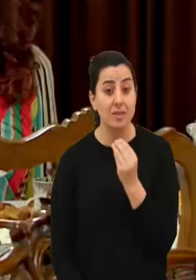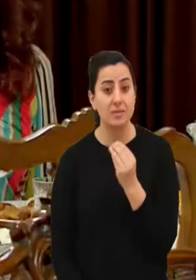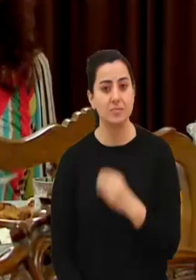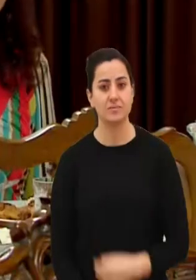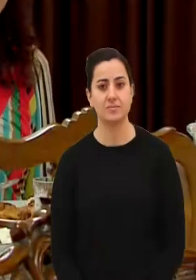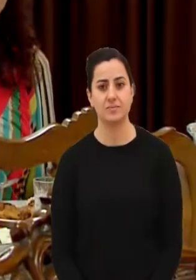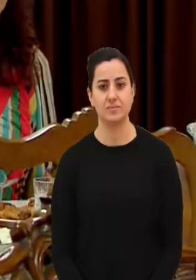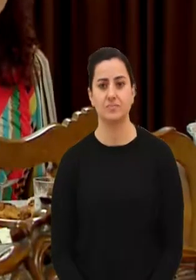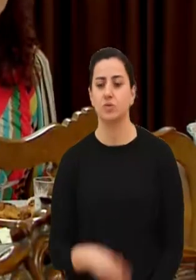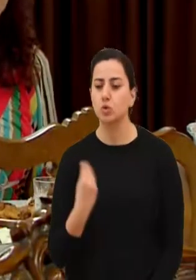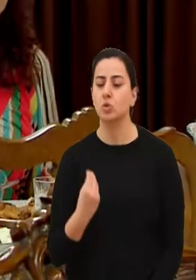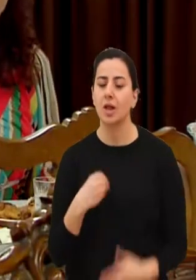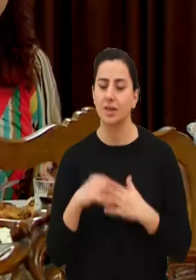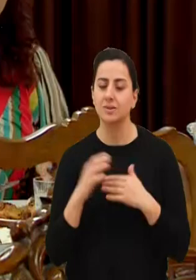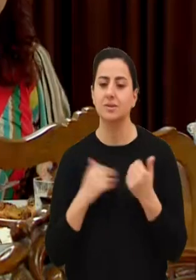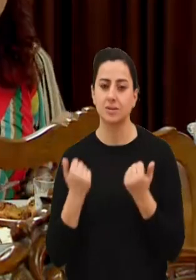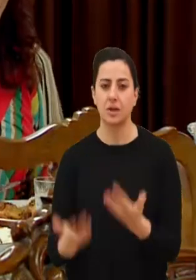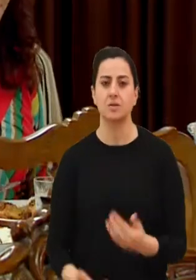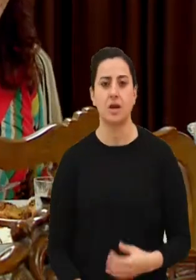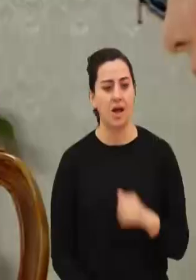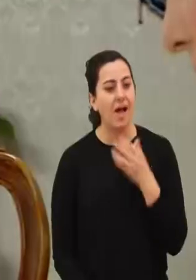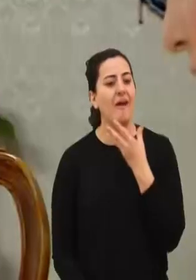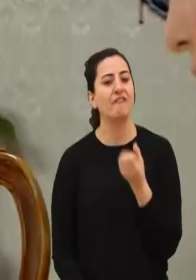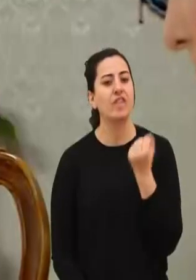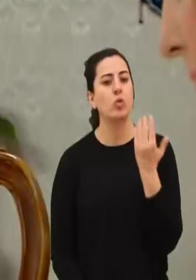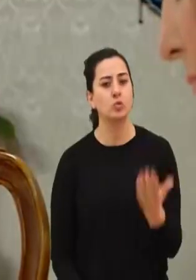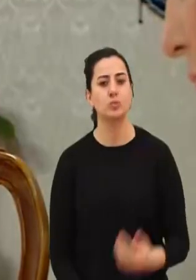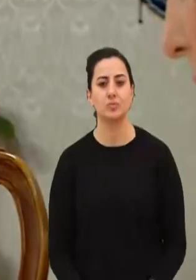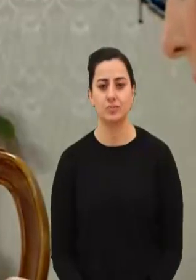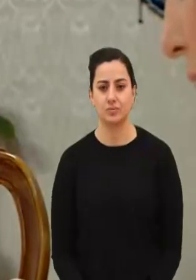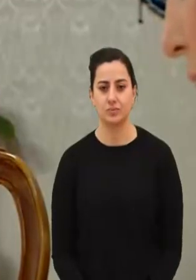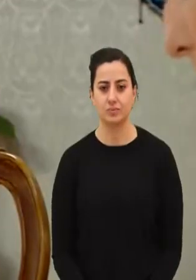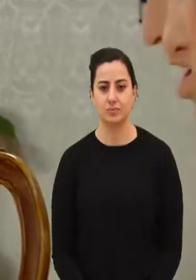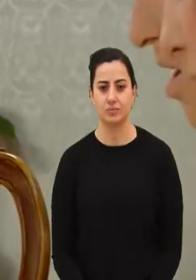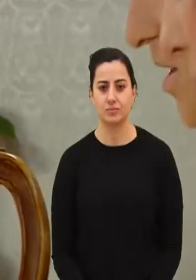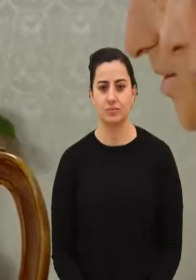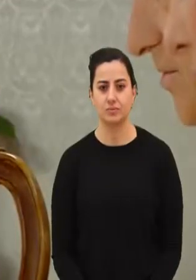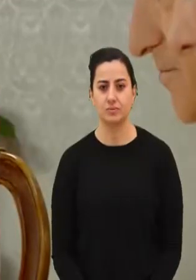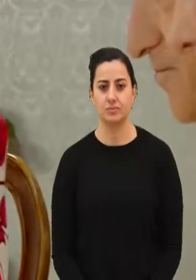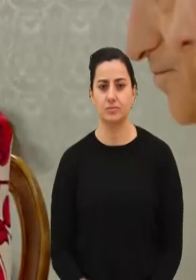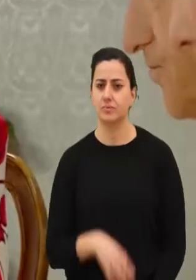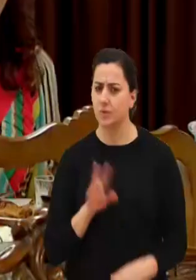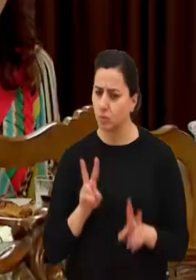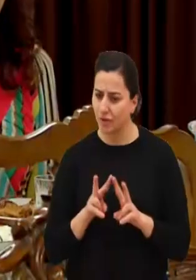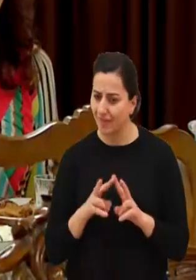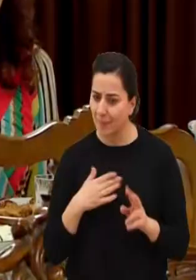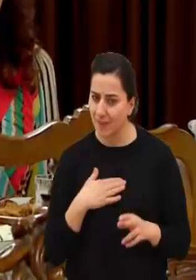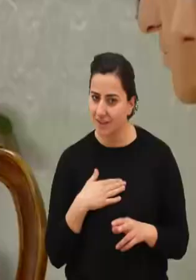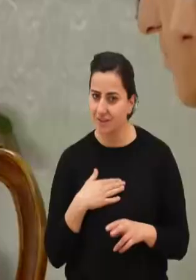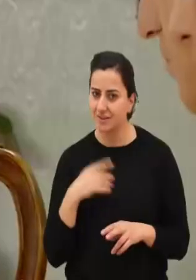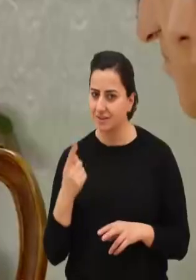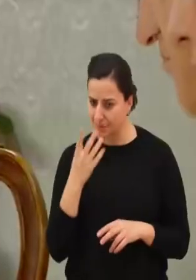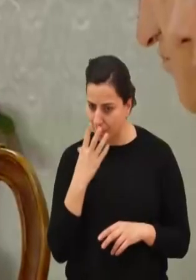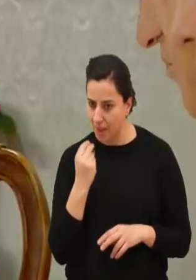çocuğum? Çok güzel olmuş anneciğim. Eline sağlık. Afiyet olsun. Afiyet olsun. Muzaffer Bey,